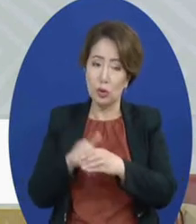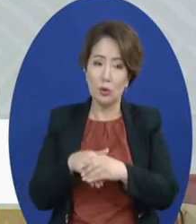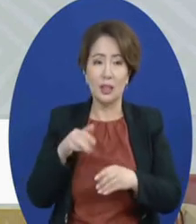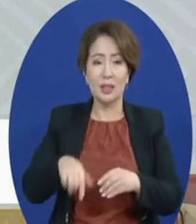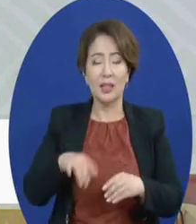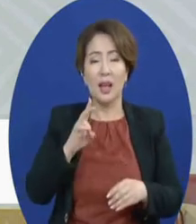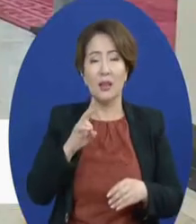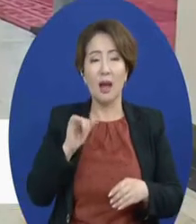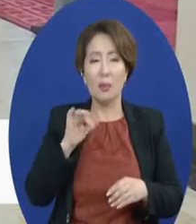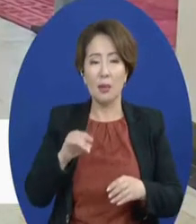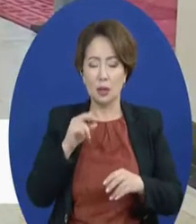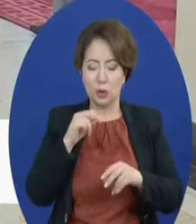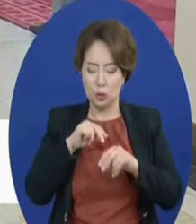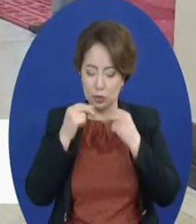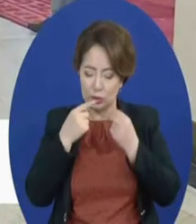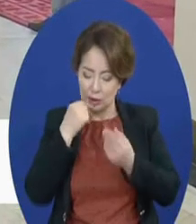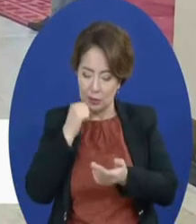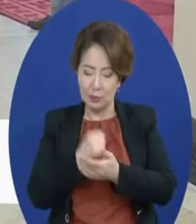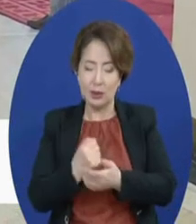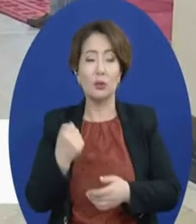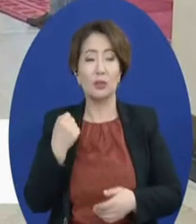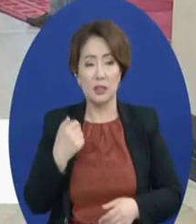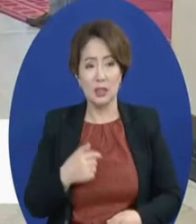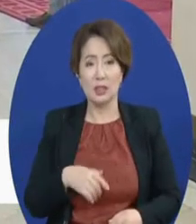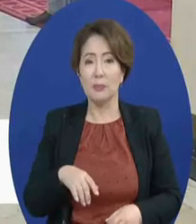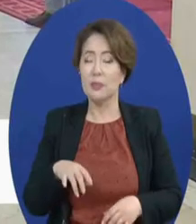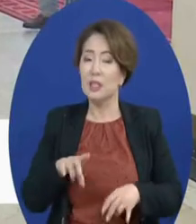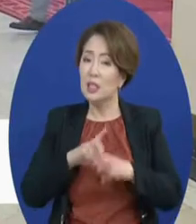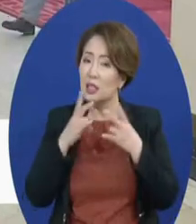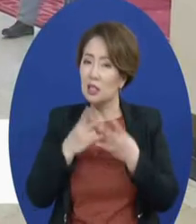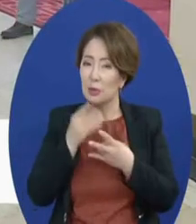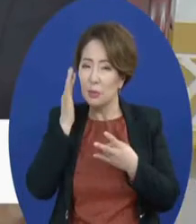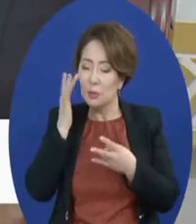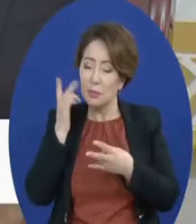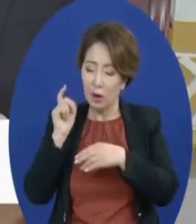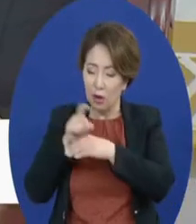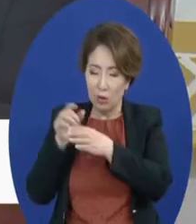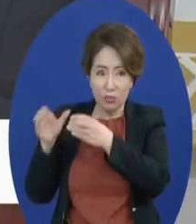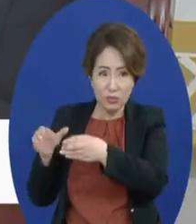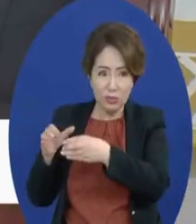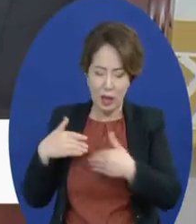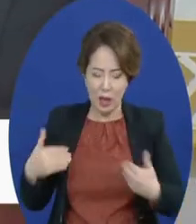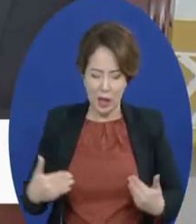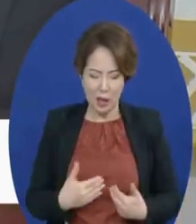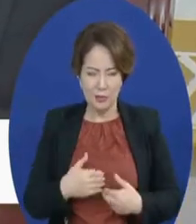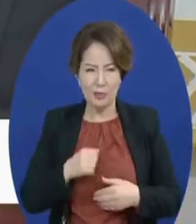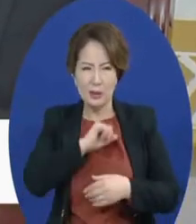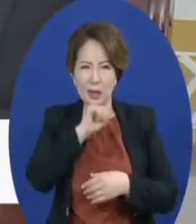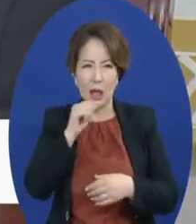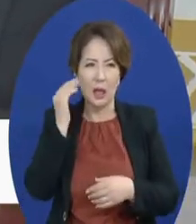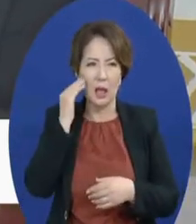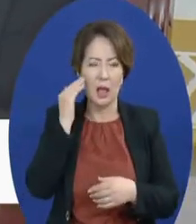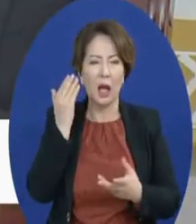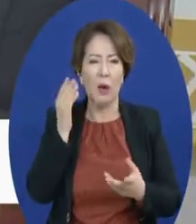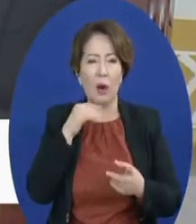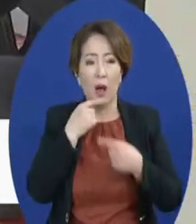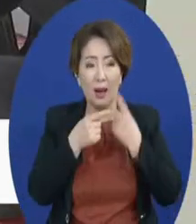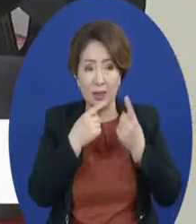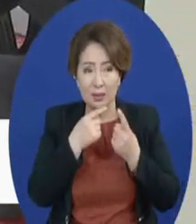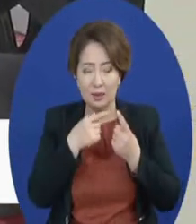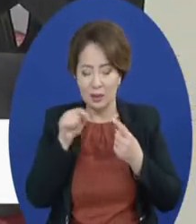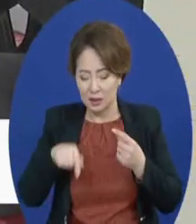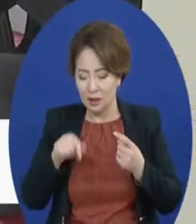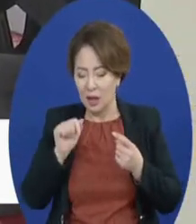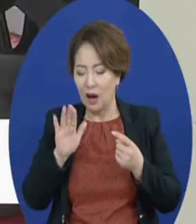намрын чуулганаараа батлуулж чадлаа. Иргэд улсын хурлын нийгмийн бодлогын байнгын хороонд амьдралд нь тулгымцсан асуудлаа хөндөж ханддаг. Улсын хурлын эрх хаврын